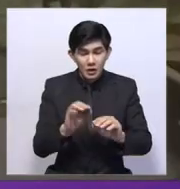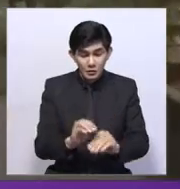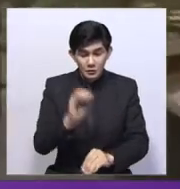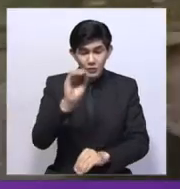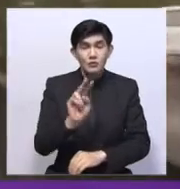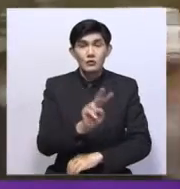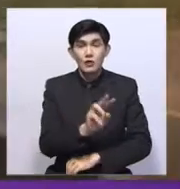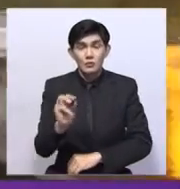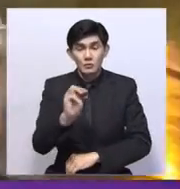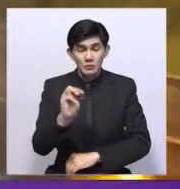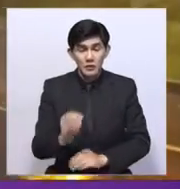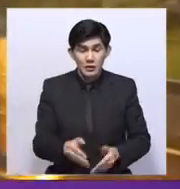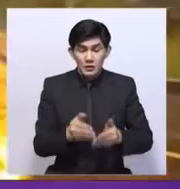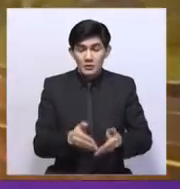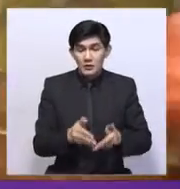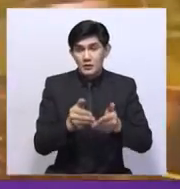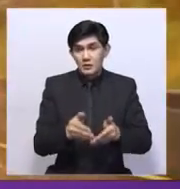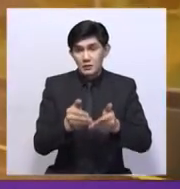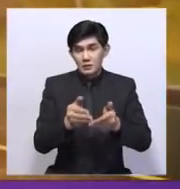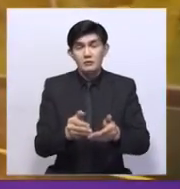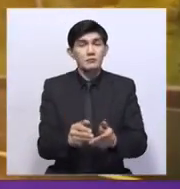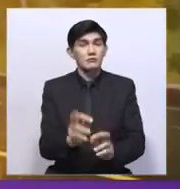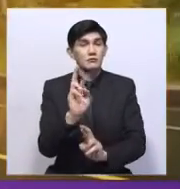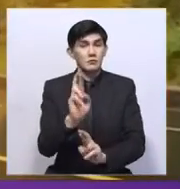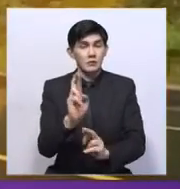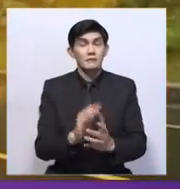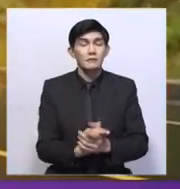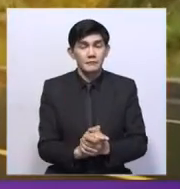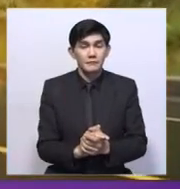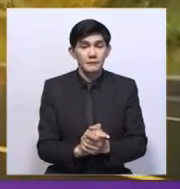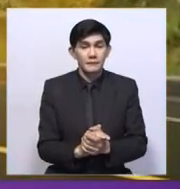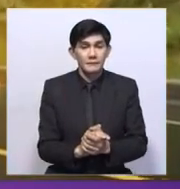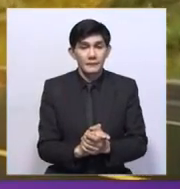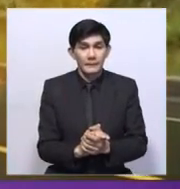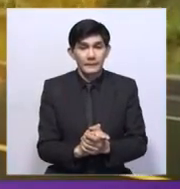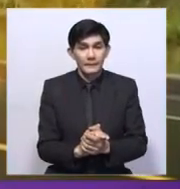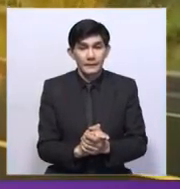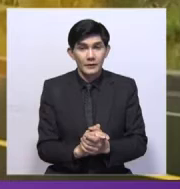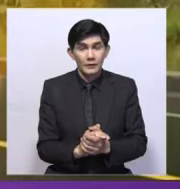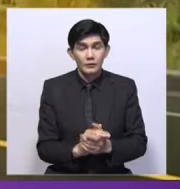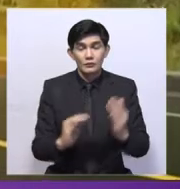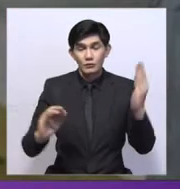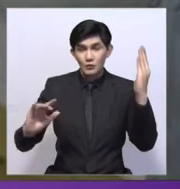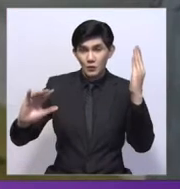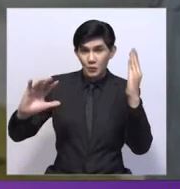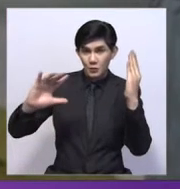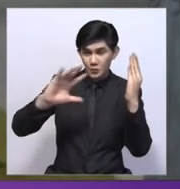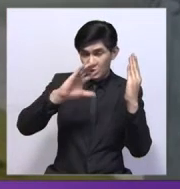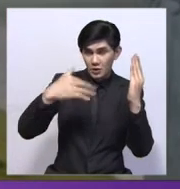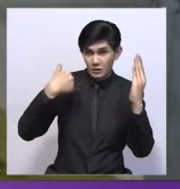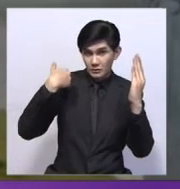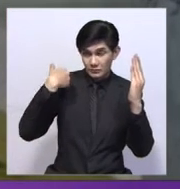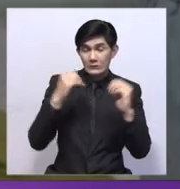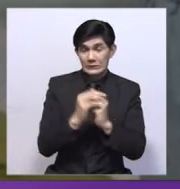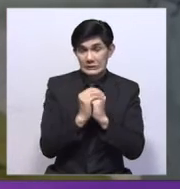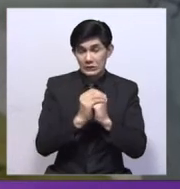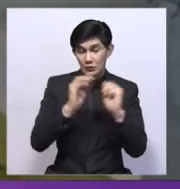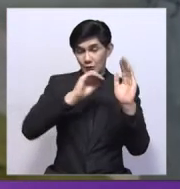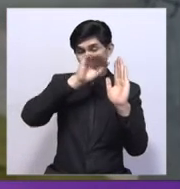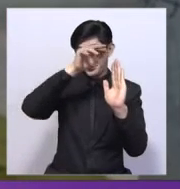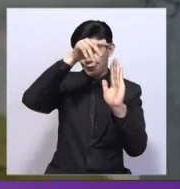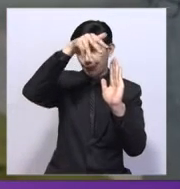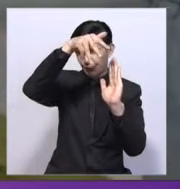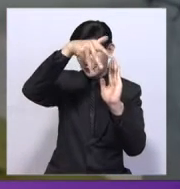รขอให้ชาวเรือเดินเรือด้วยความระมัดระวังขณะเดียวกันบริเวณความกดอากาศสูงกำลังค่อนข้างแรงจากประเทศจี